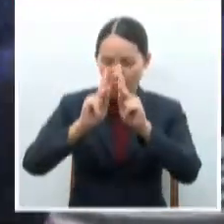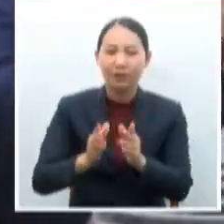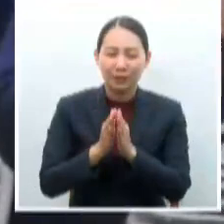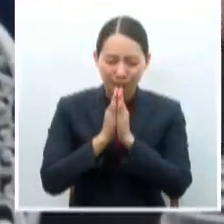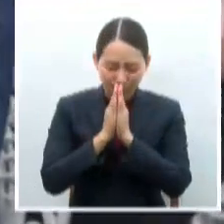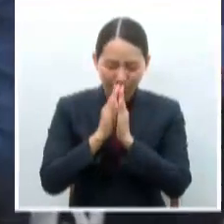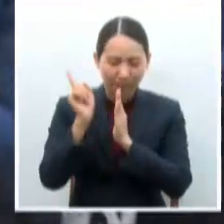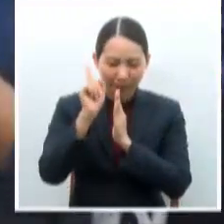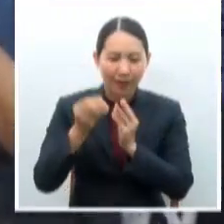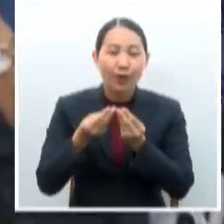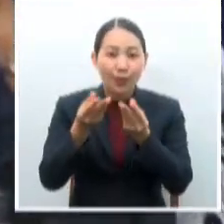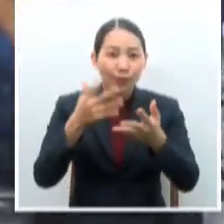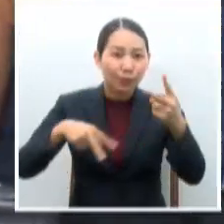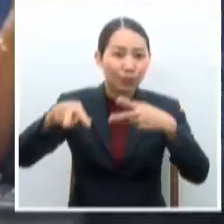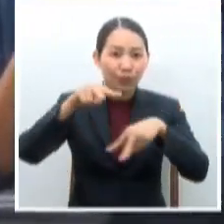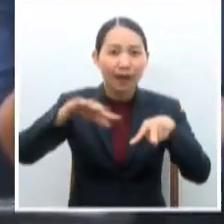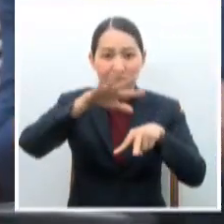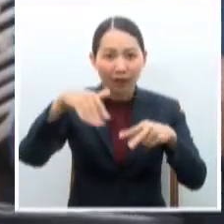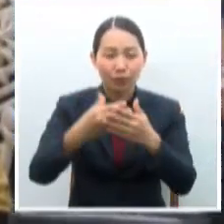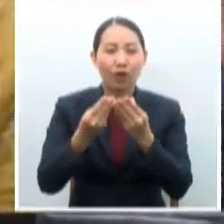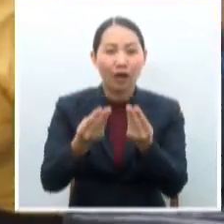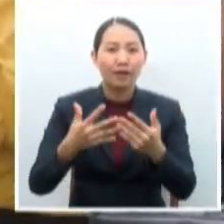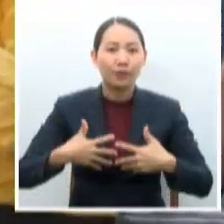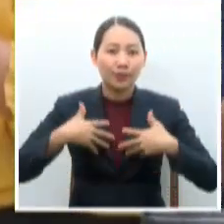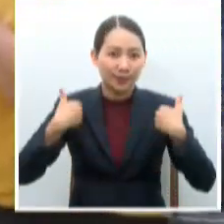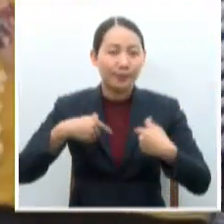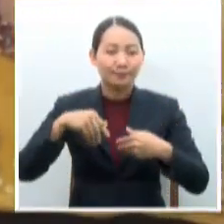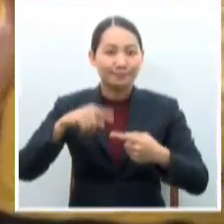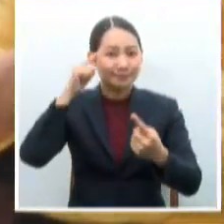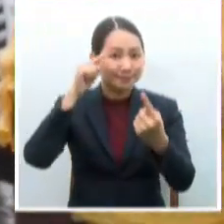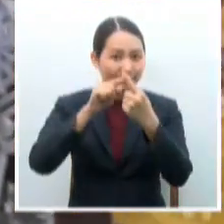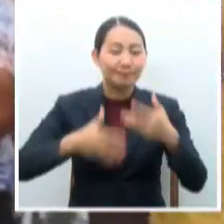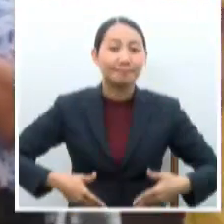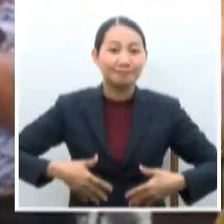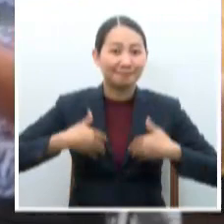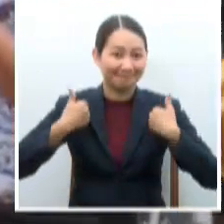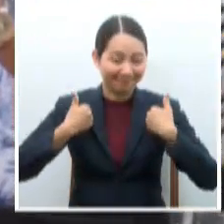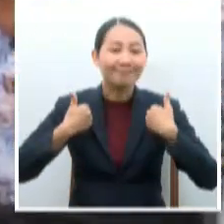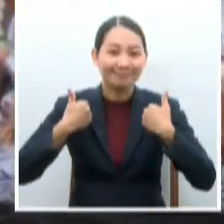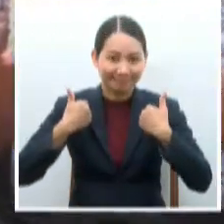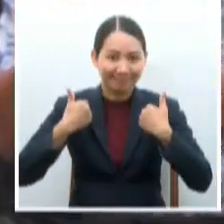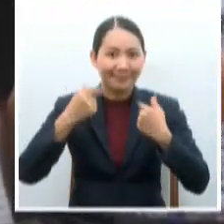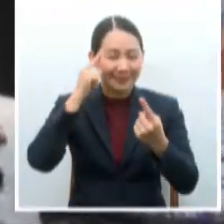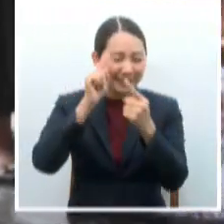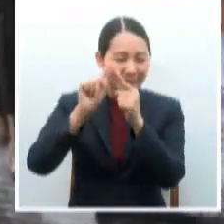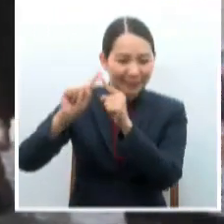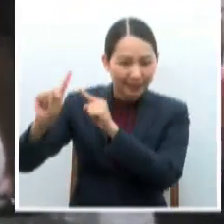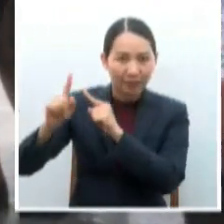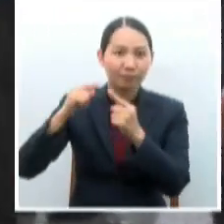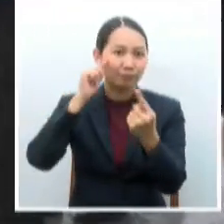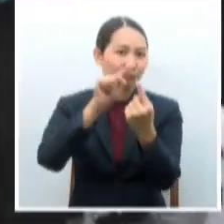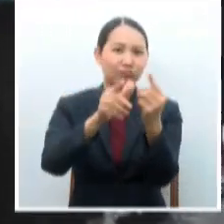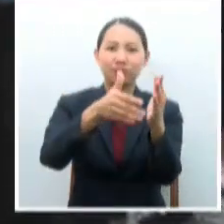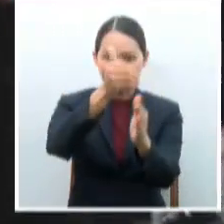คุ้มครองพวกเราให้มีแต่ความสุขประสบแต่สิ่งดีๆคิดหวังสิ่งใดขอให้สมความปรารถนาดังหวังทุกประการ